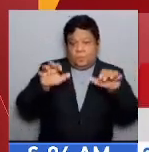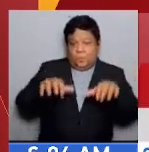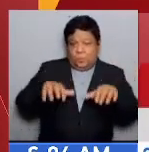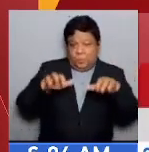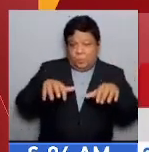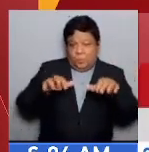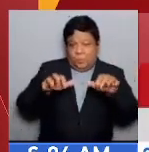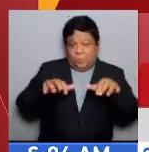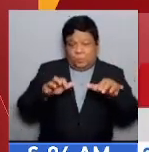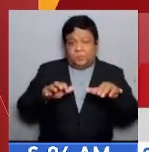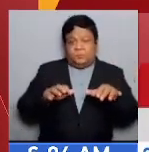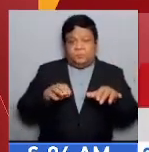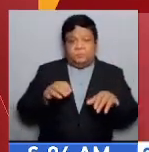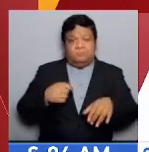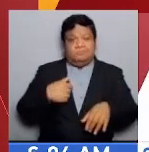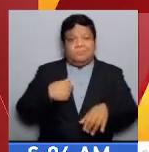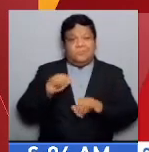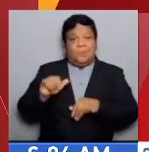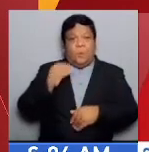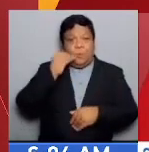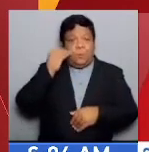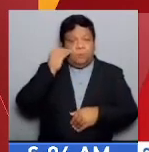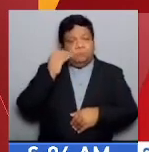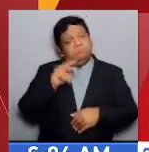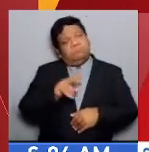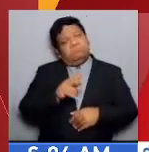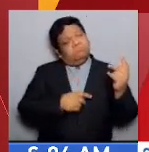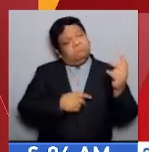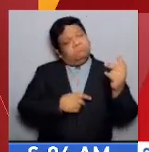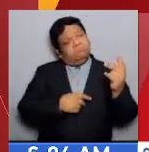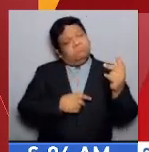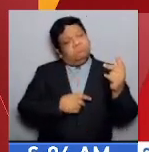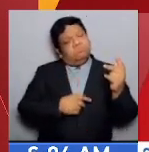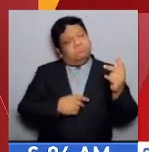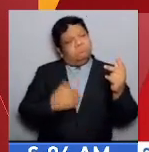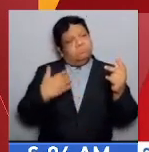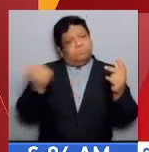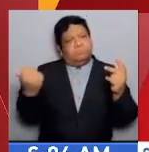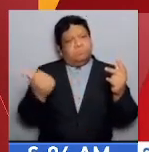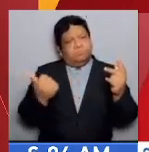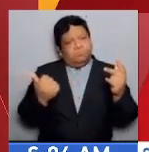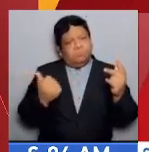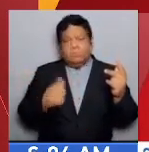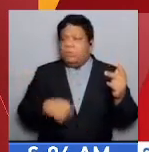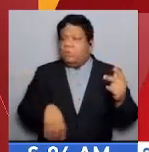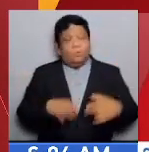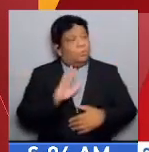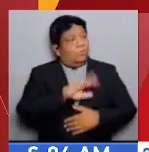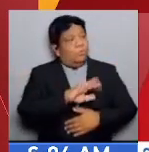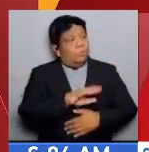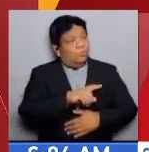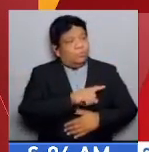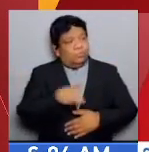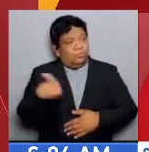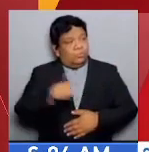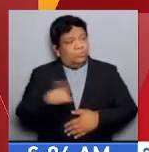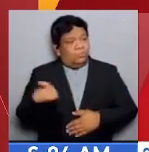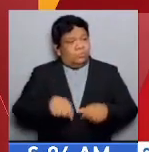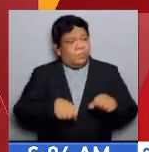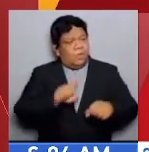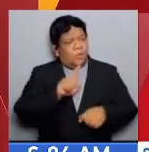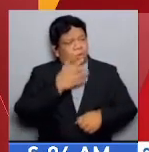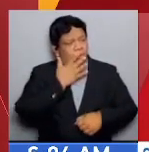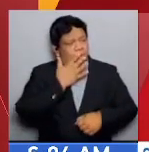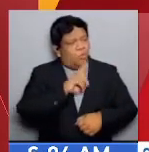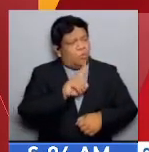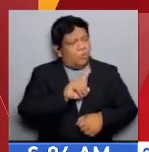De, ngayon, tinawag ako. Sabi niya, kuya, yung bike mo anong kulay? Kulay blue,